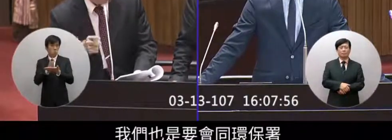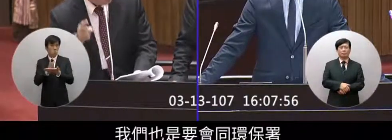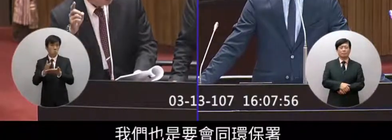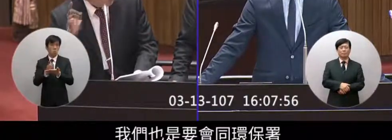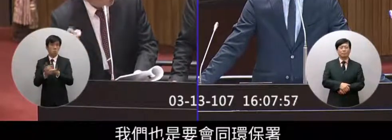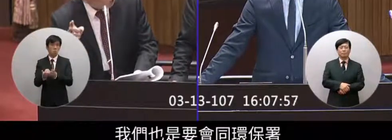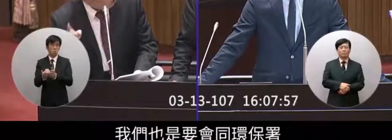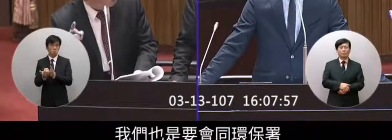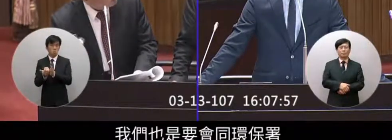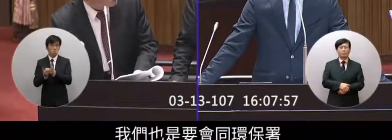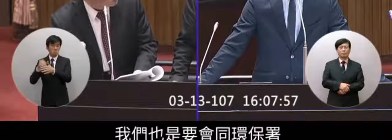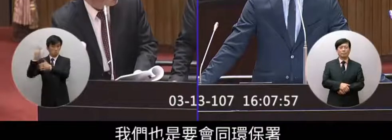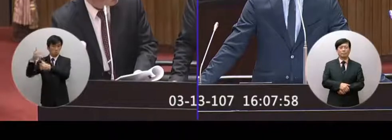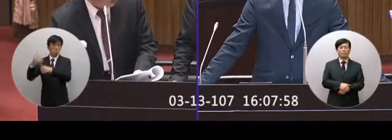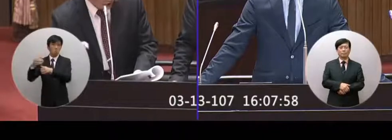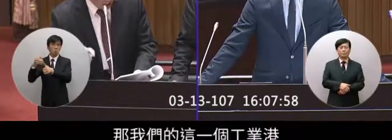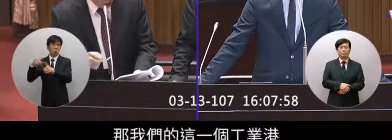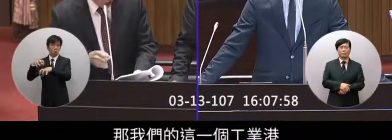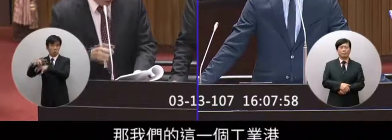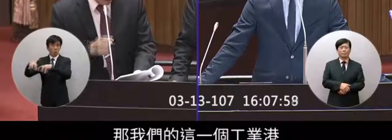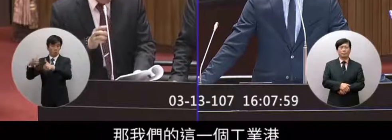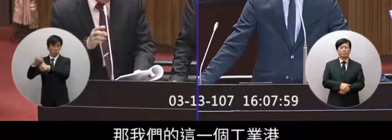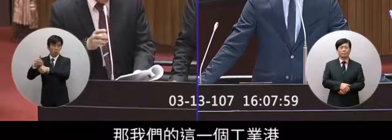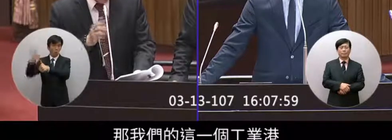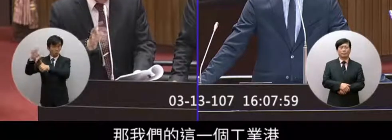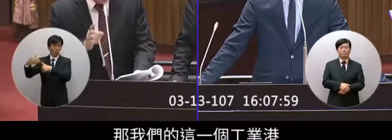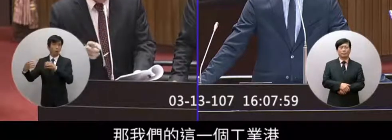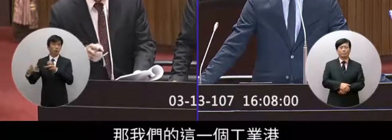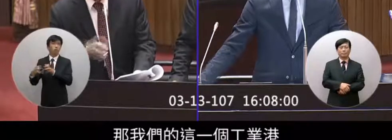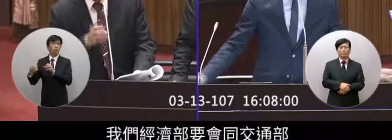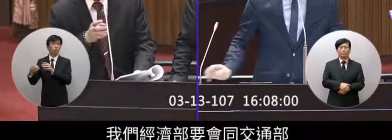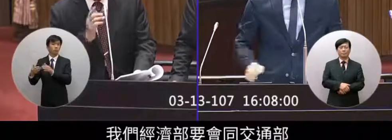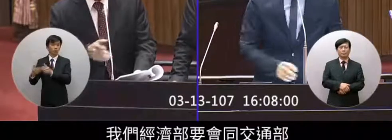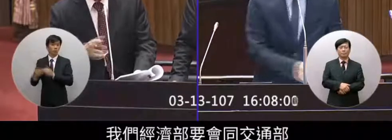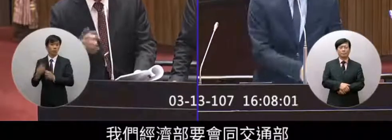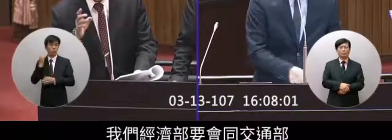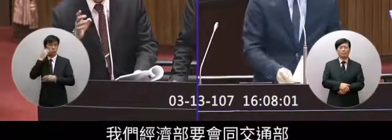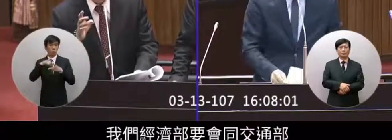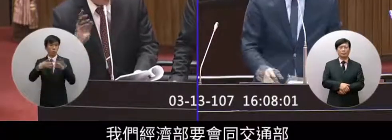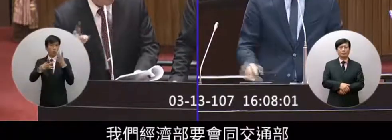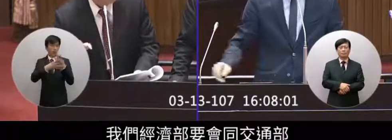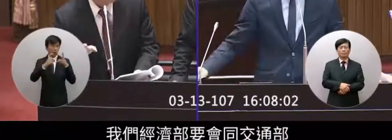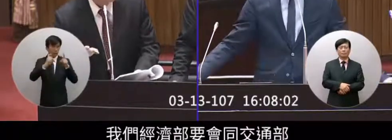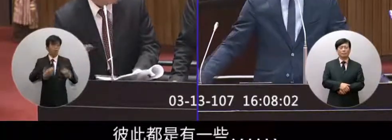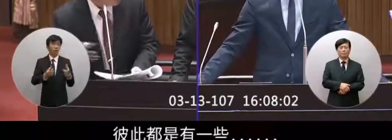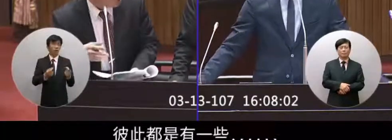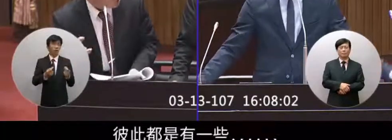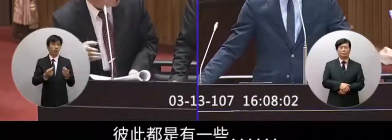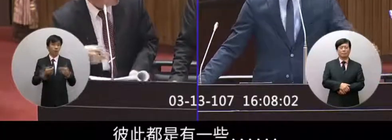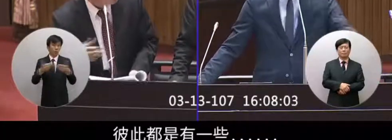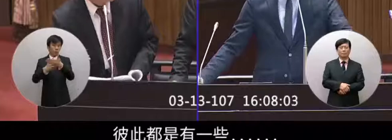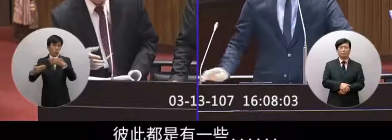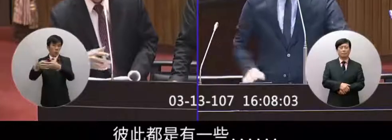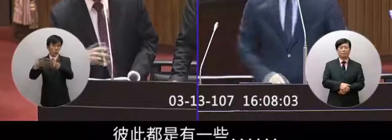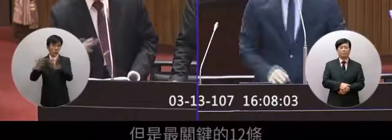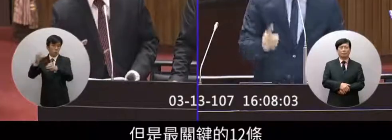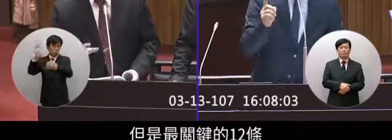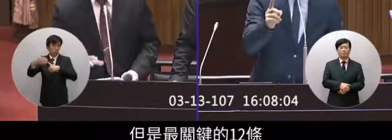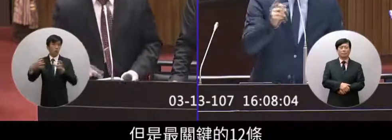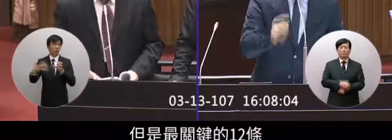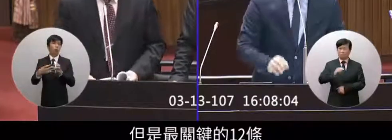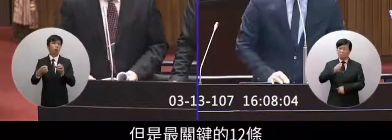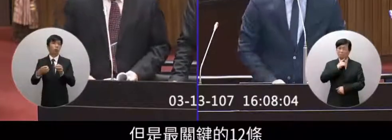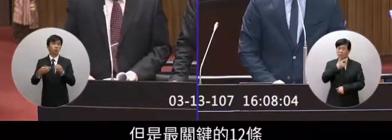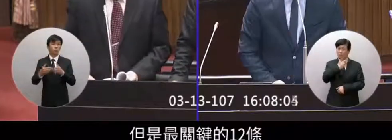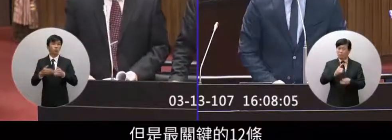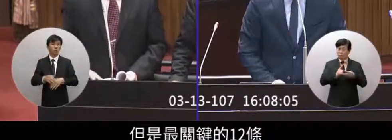们也是要会同环保署。那我们的这个工业港，我们经济部要会同交通部，彼此都是有一些。 但